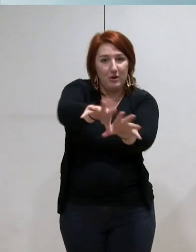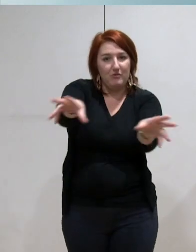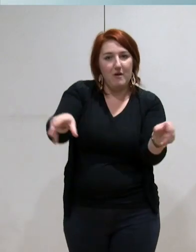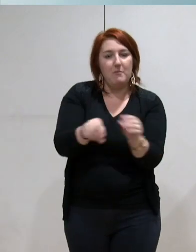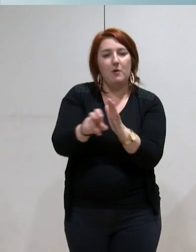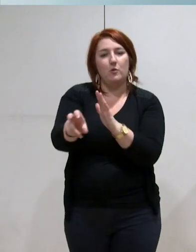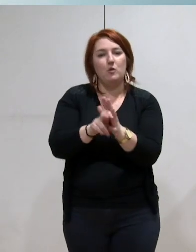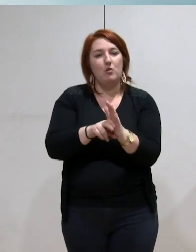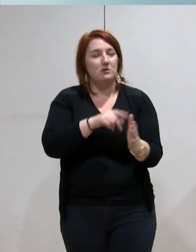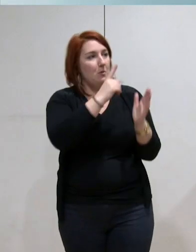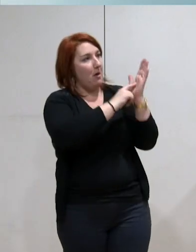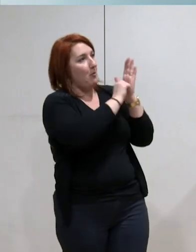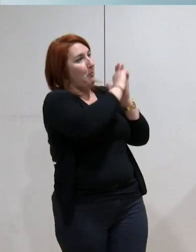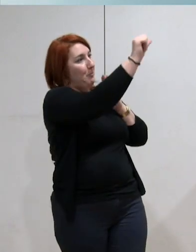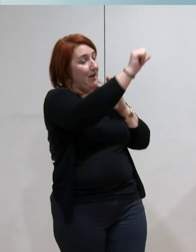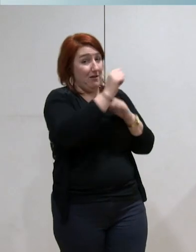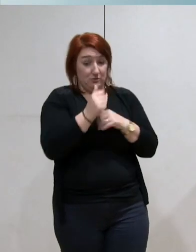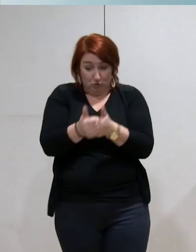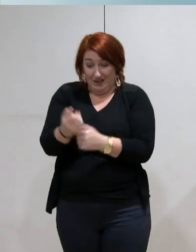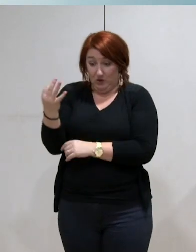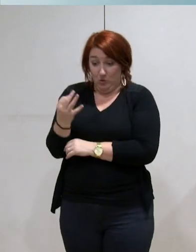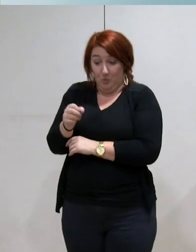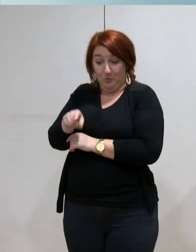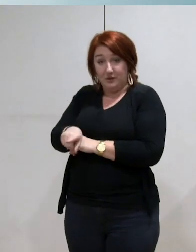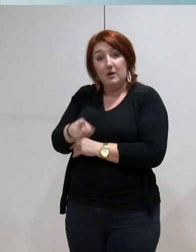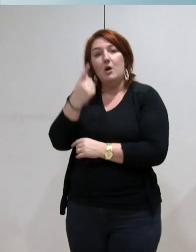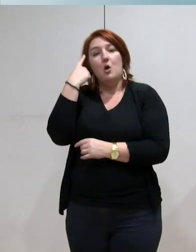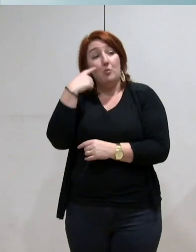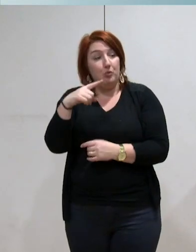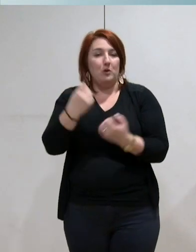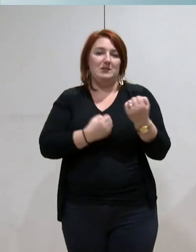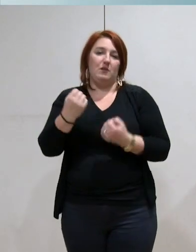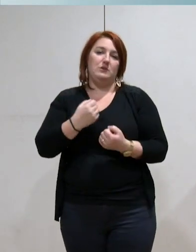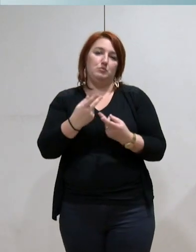impôts qui payent donc les impôts avec ces taux-là pour un moindre service